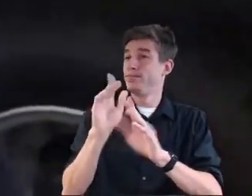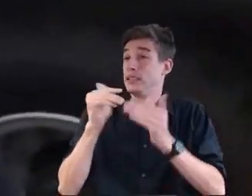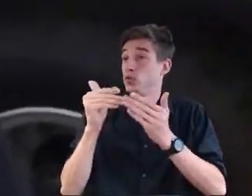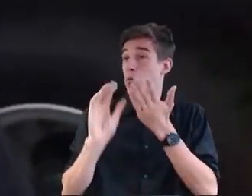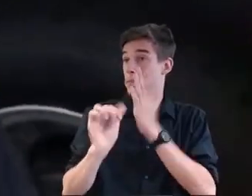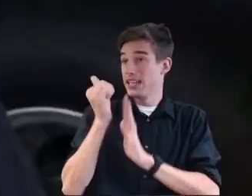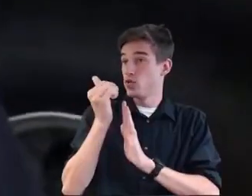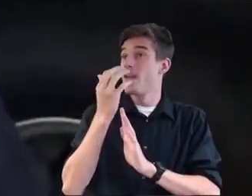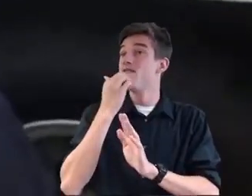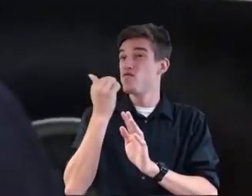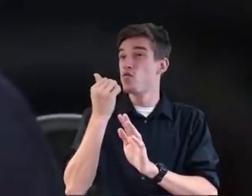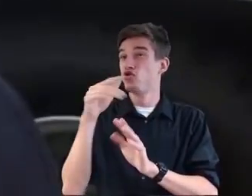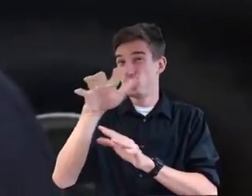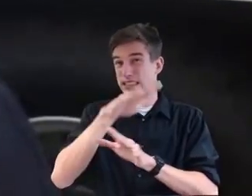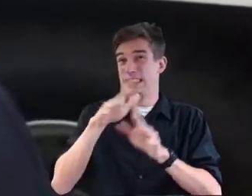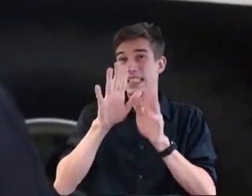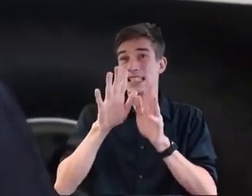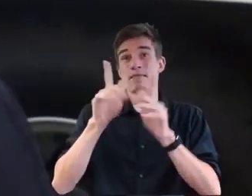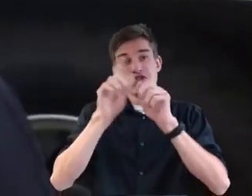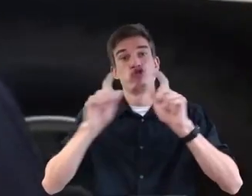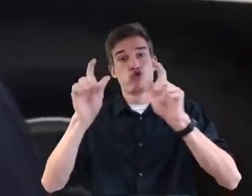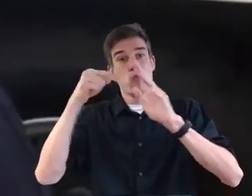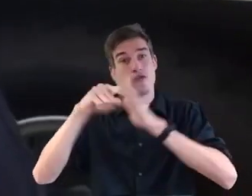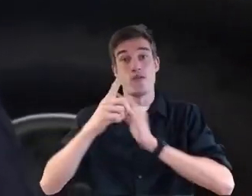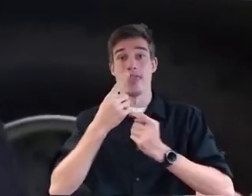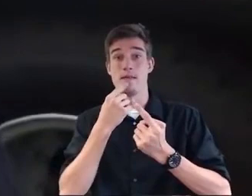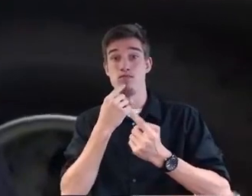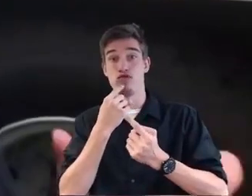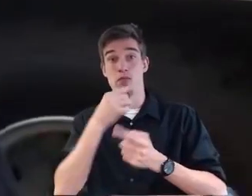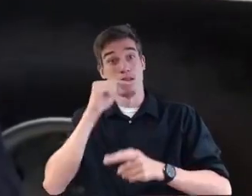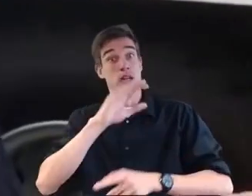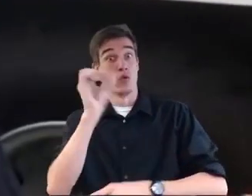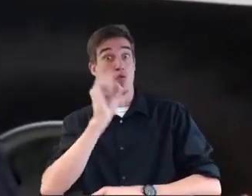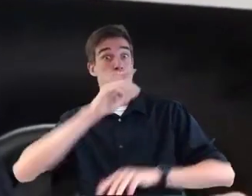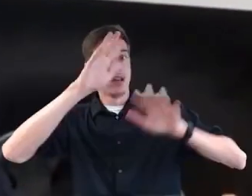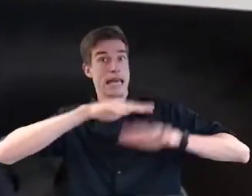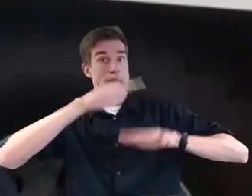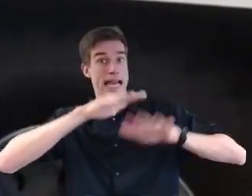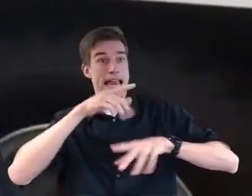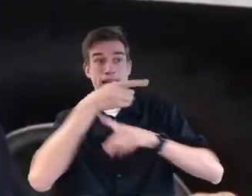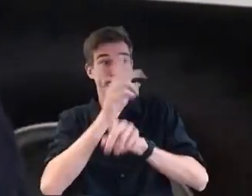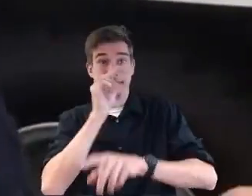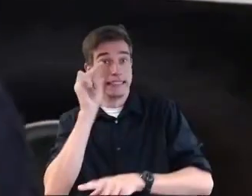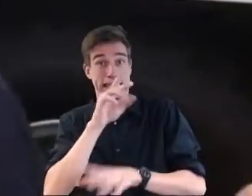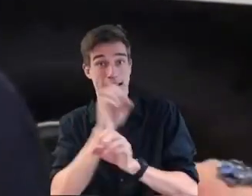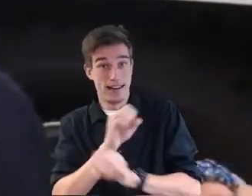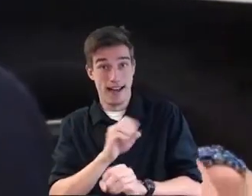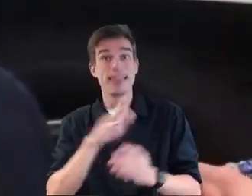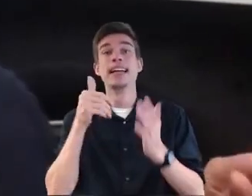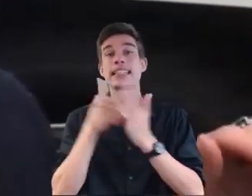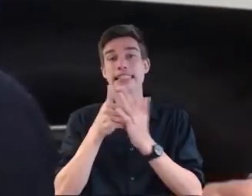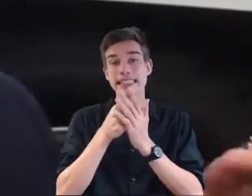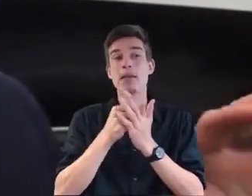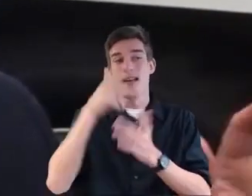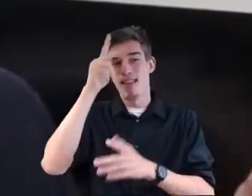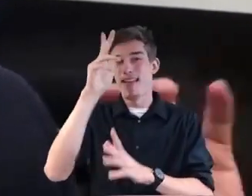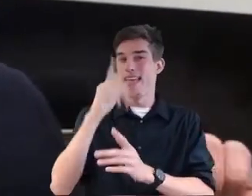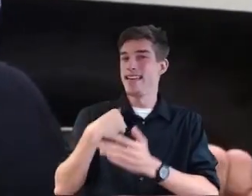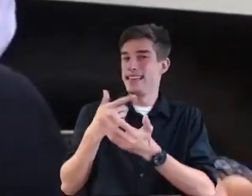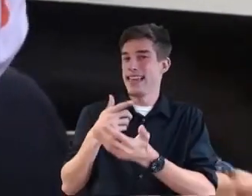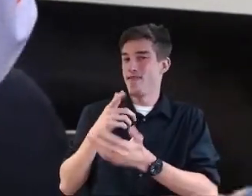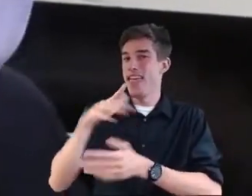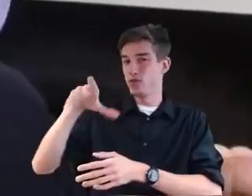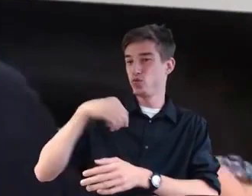wir jetzt im Studio, weil es regnet hier nämlich, es sieht vielleicht keiner, aber es regnet hier ein bisschen erbärmlich. Und ehe Herr Gewehr und ich dann wirklich bis